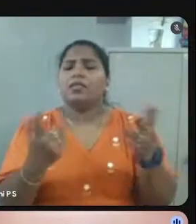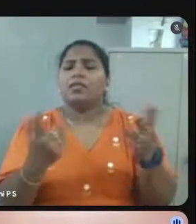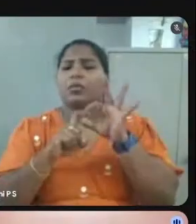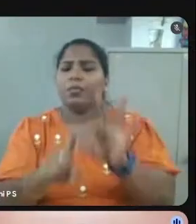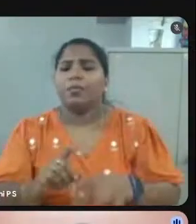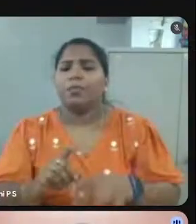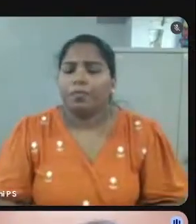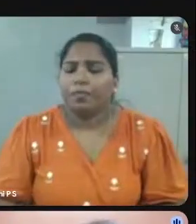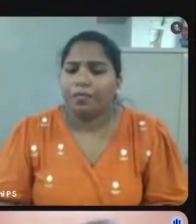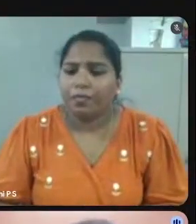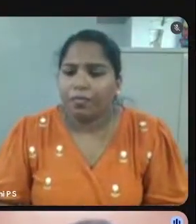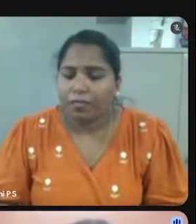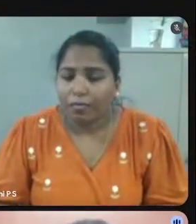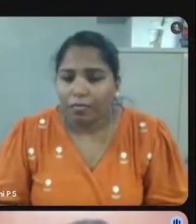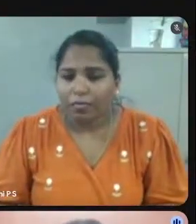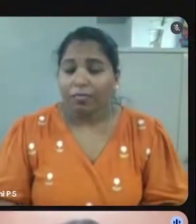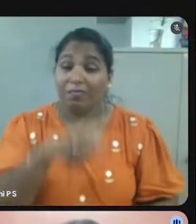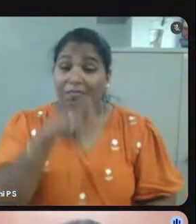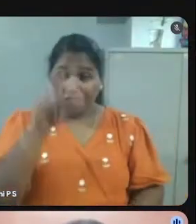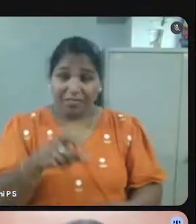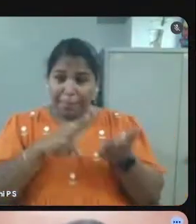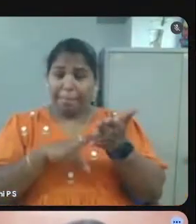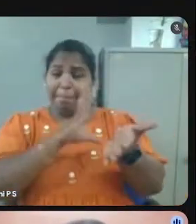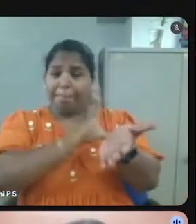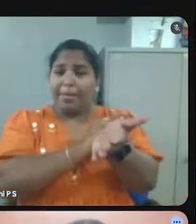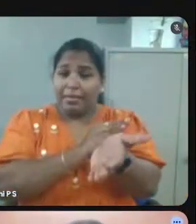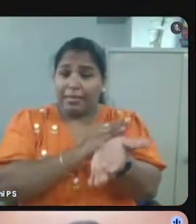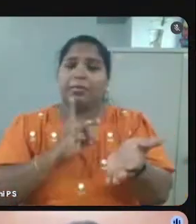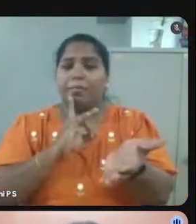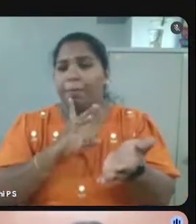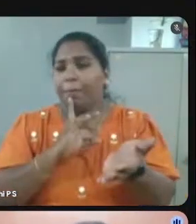മസ്കുലർ ഡിസ്ട്രോഫിന്റെ പേഷ്യൻസ് മസിൽ വീക്ക്നെസ്സസ് ഉണ്ടായിരിക്കും അല്ലേ?